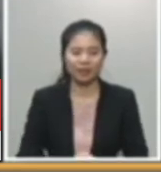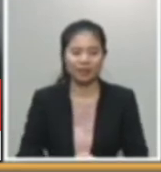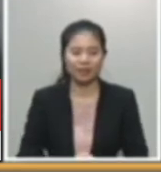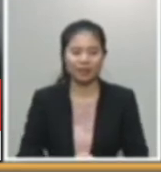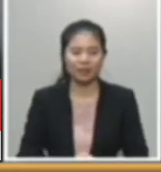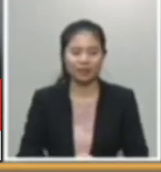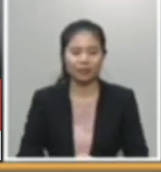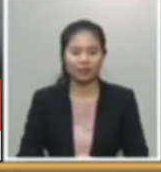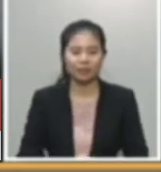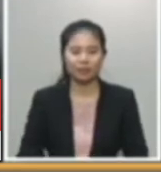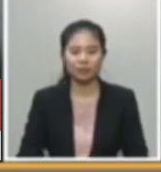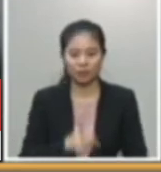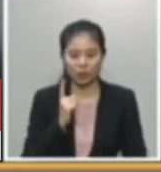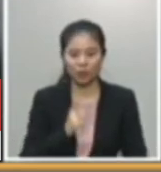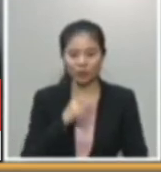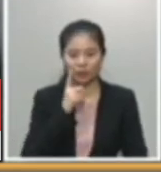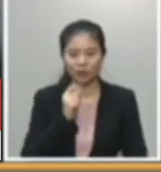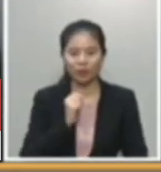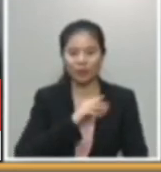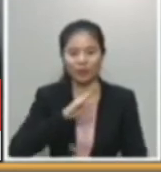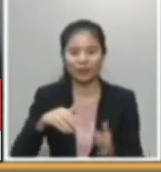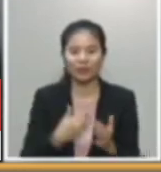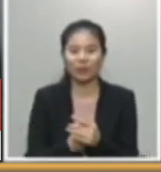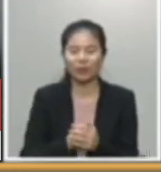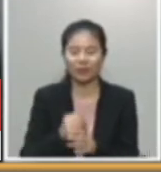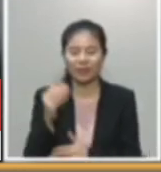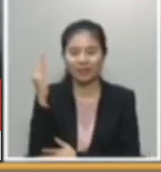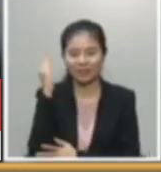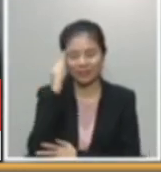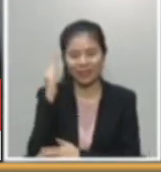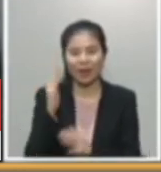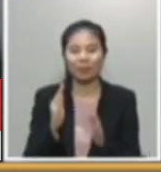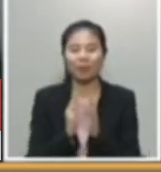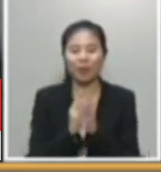ประชาชนทั้งประเทศได้รับทราบขอบพระคุณท่านประธานค่ะ